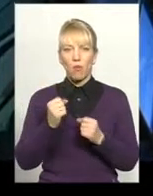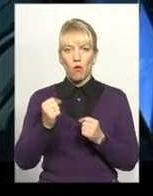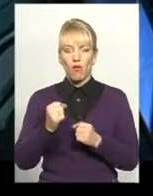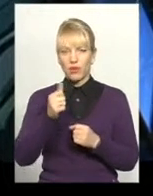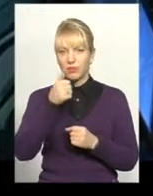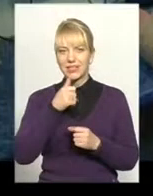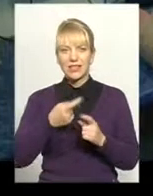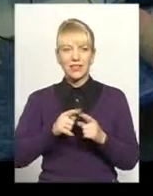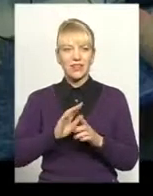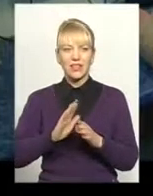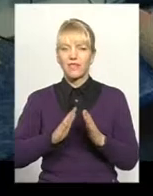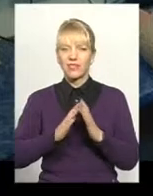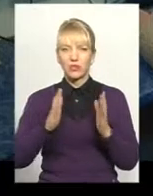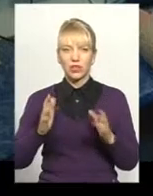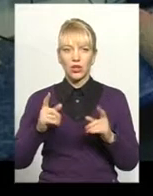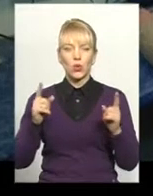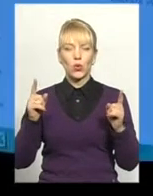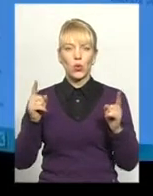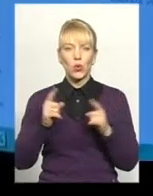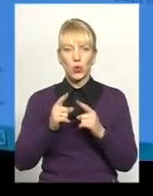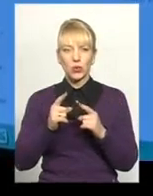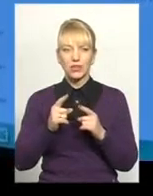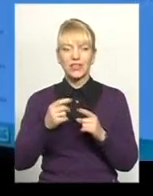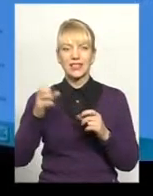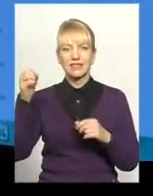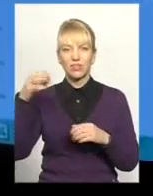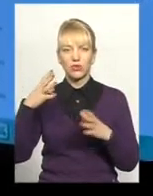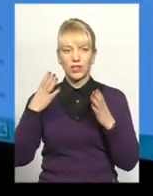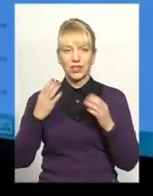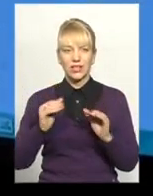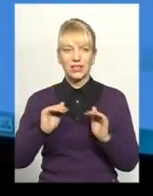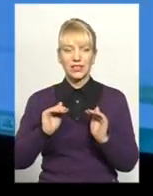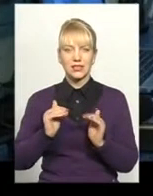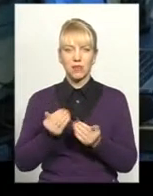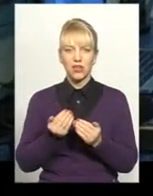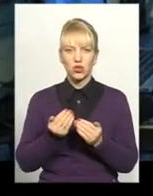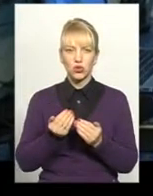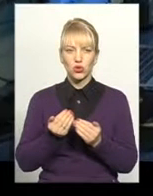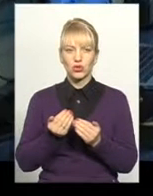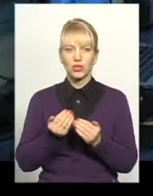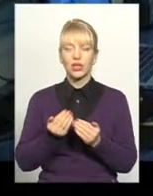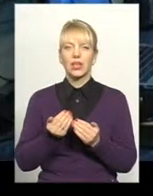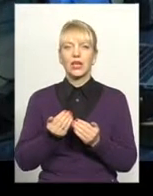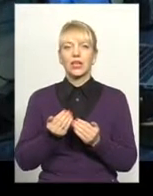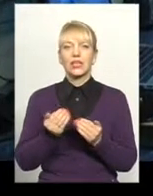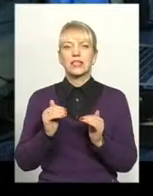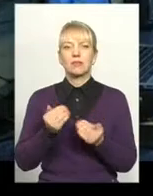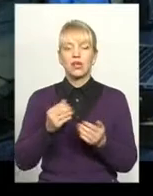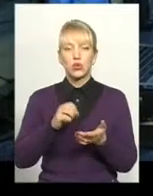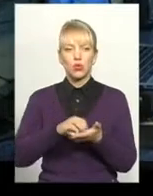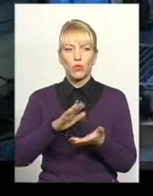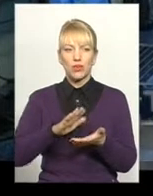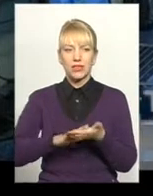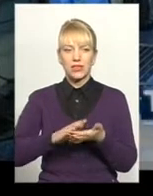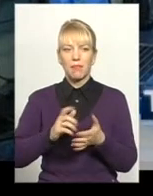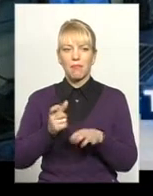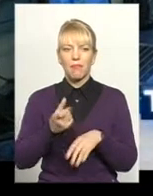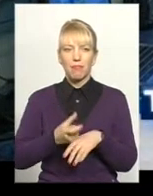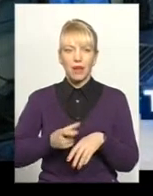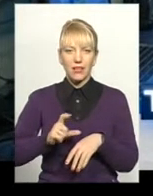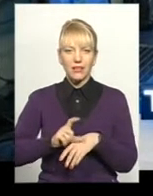надто великий, короткий світловий день і значна хмарність знижують показники. Максимальний виробіток нашої станції,